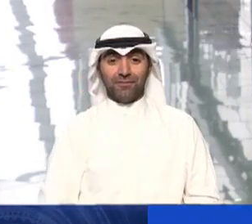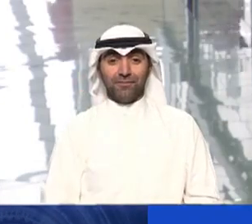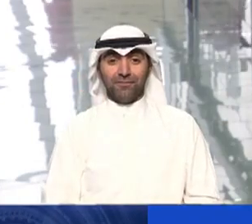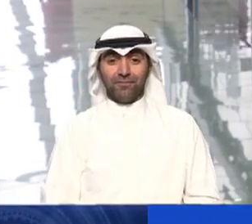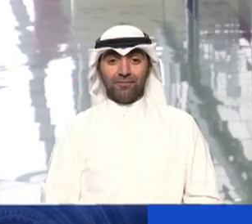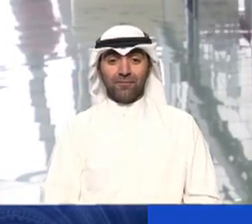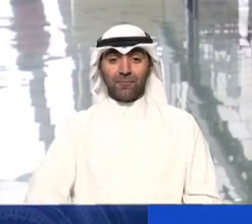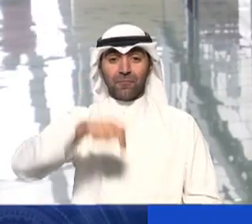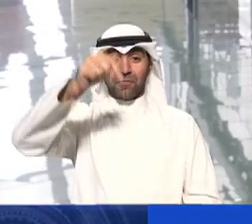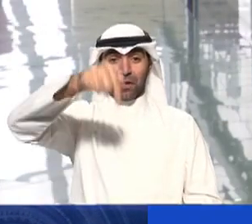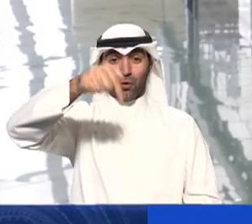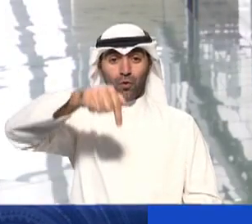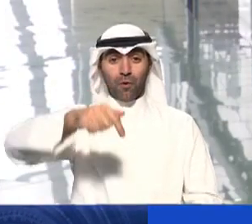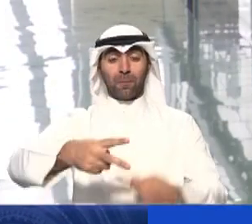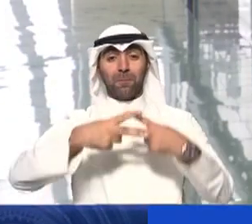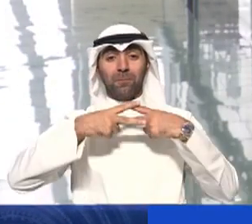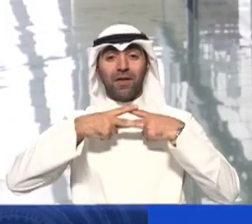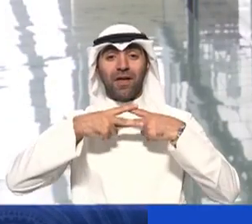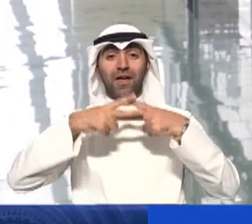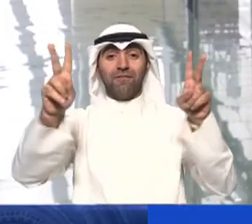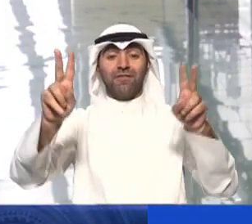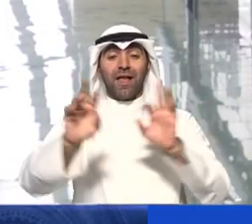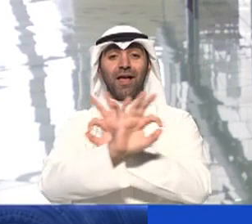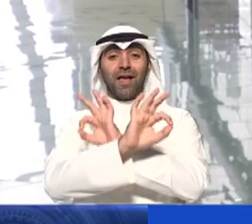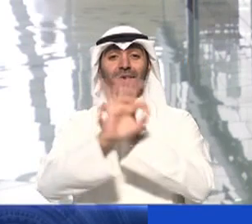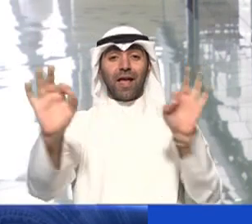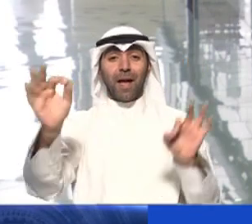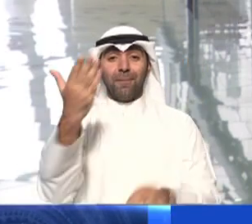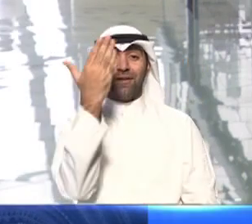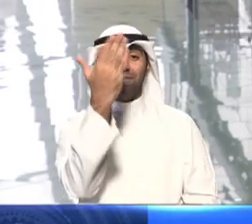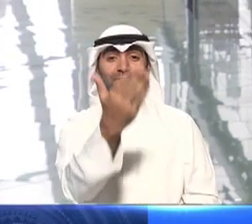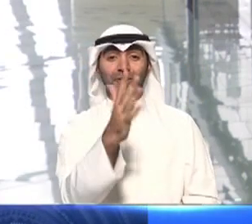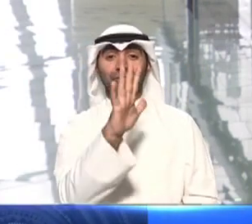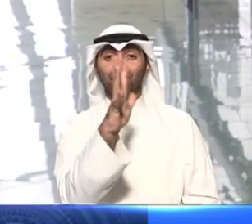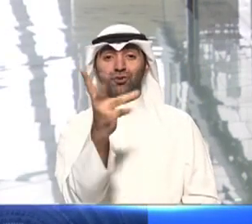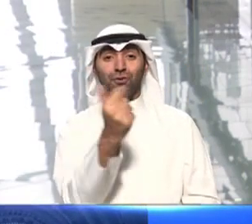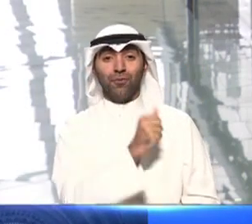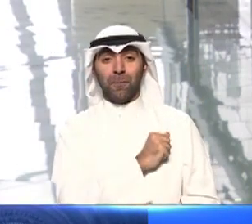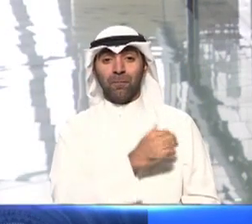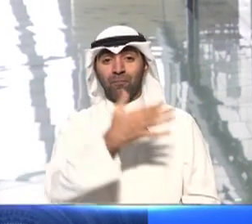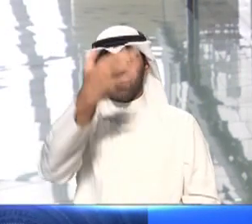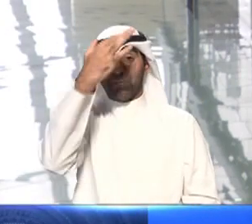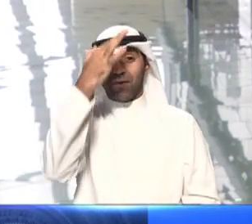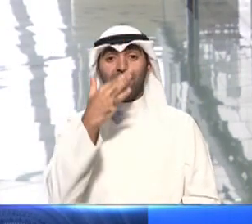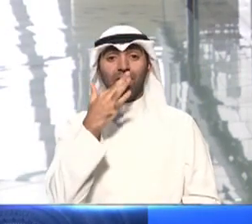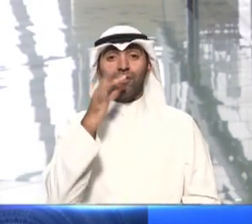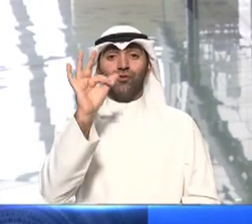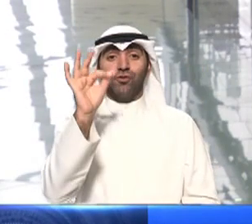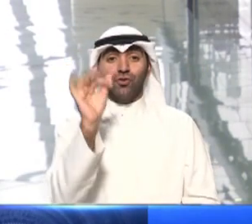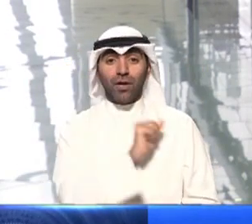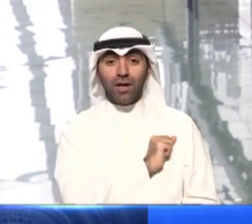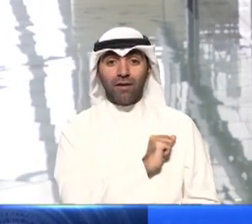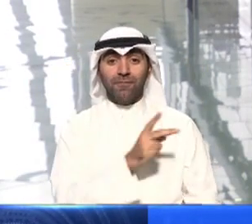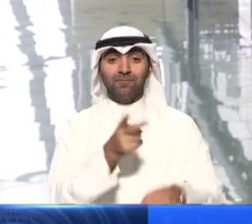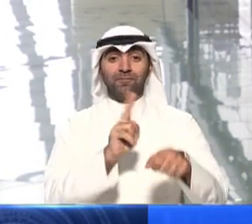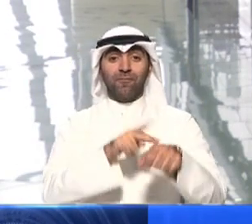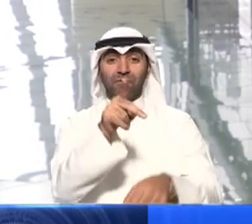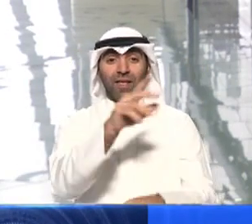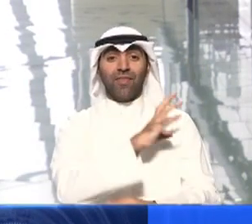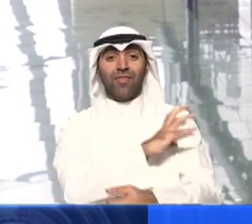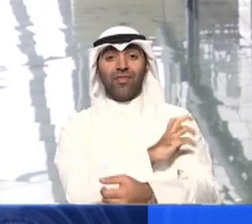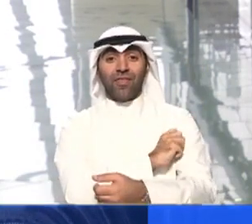العيادات التخصصية اللي تشمل عيادة السكر وعيادة الأمراض المزمنة، وبنفس الوقت هم العيادات العامة، استحداث وجود عيادة